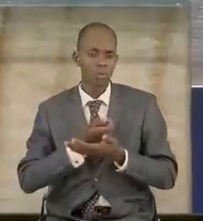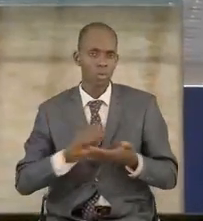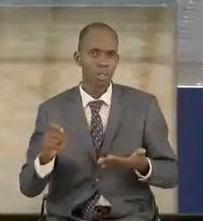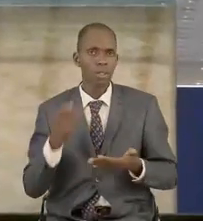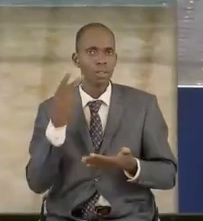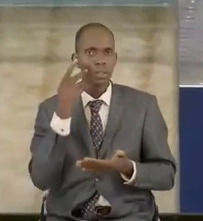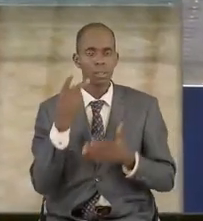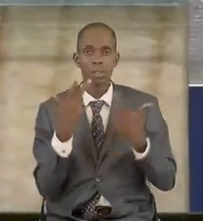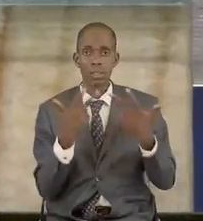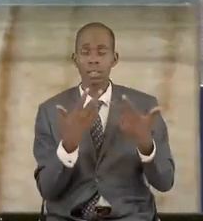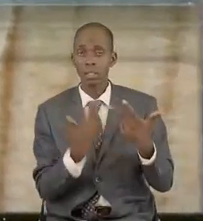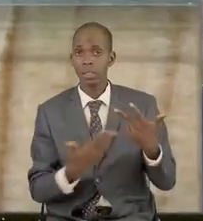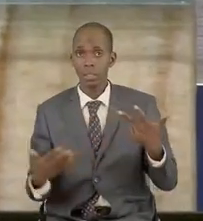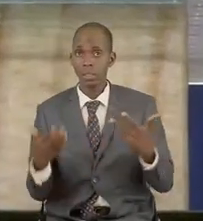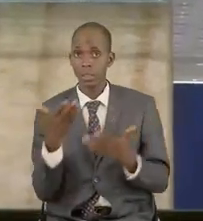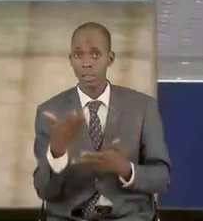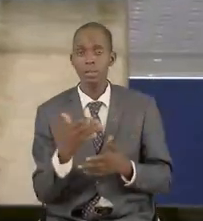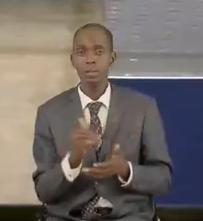et